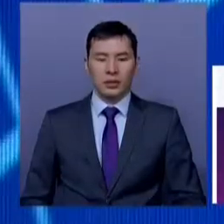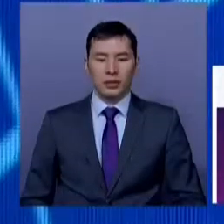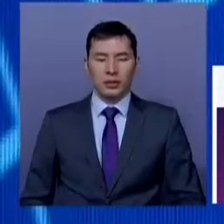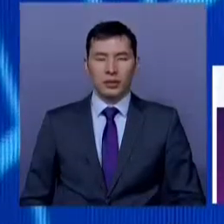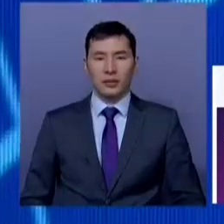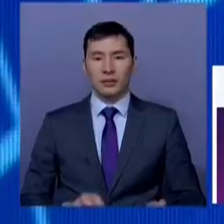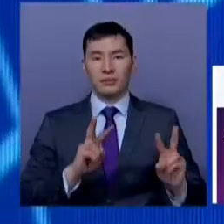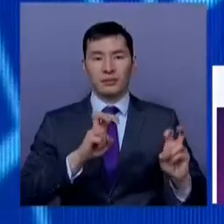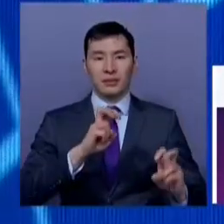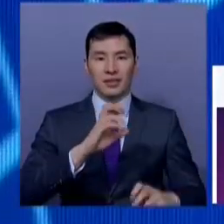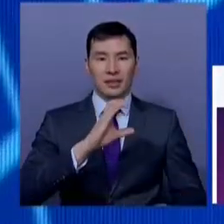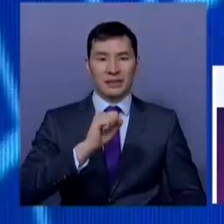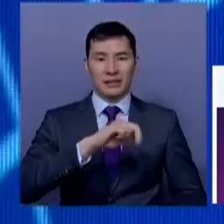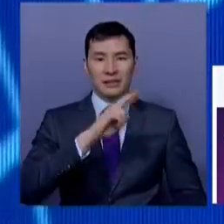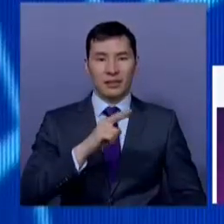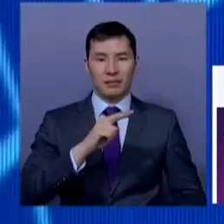категорию. Вот.